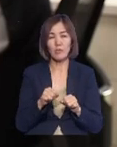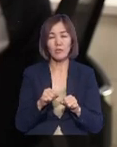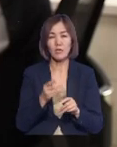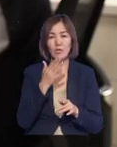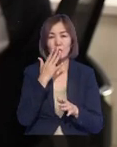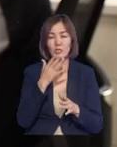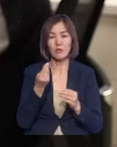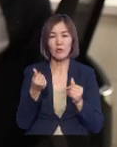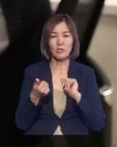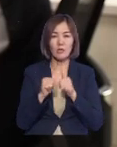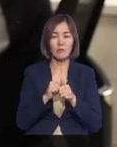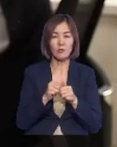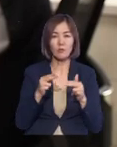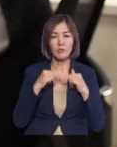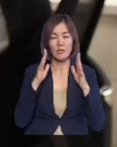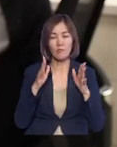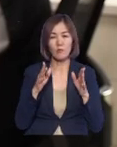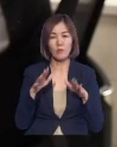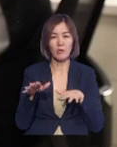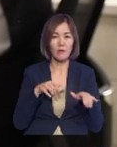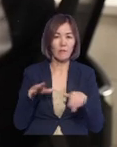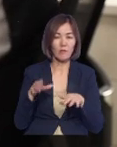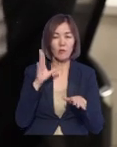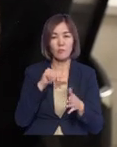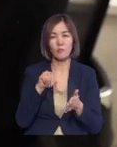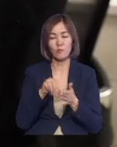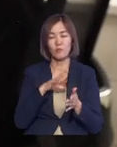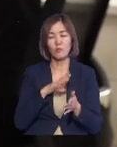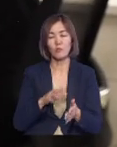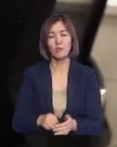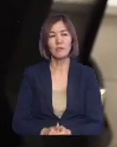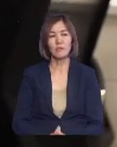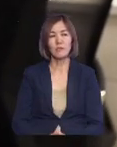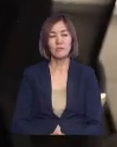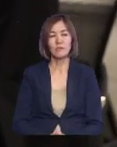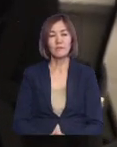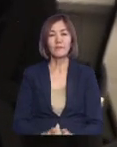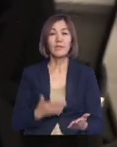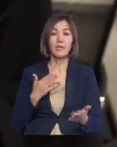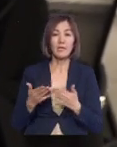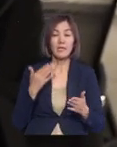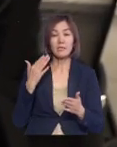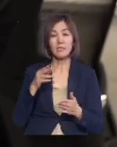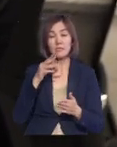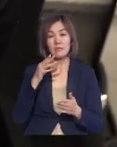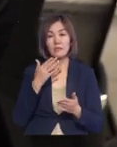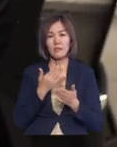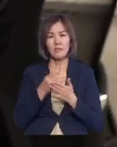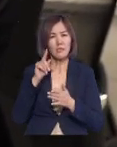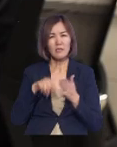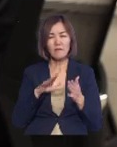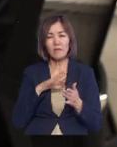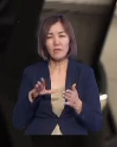Шетелде валюта айырбастау кезінде жалған ақша сатып алу қауіп ескеріңіз. Егер сіз күмәнді сападағы